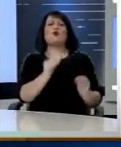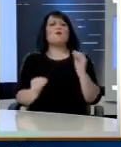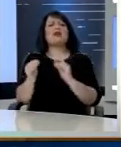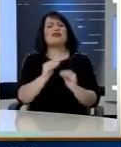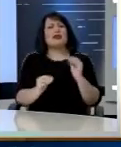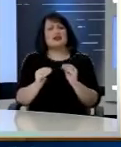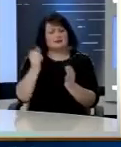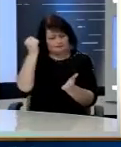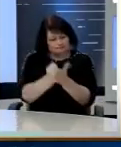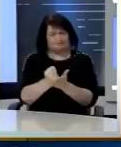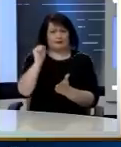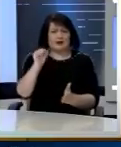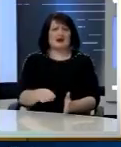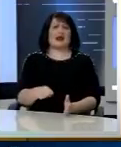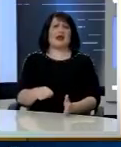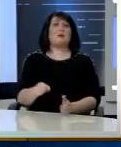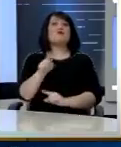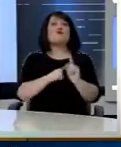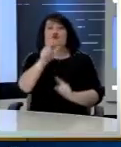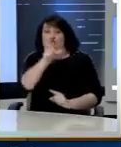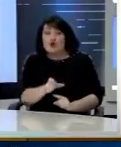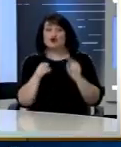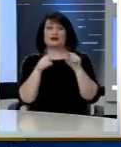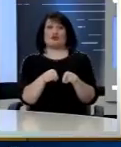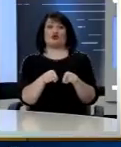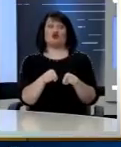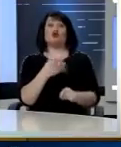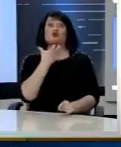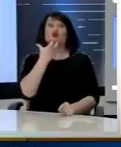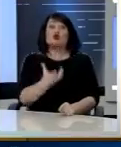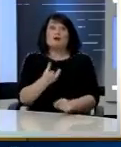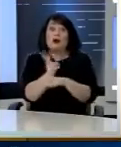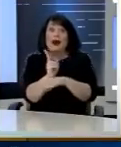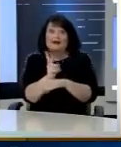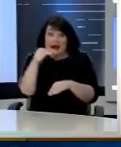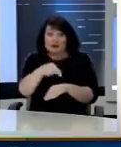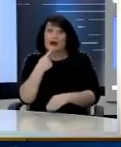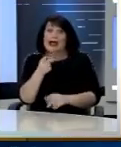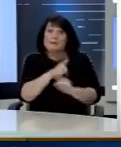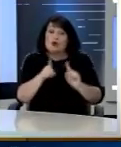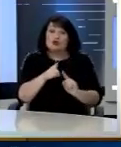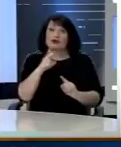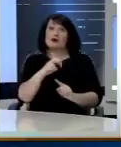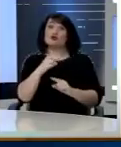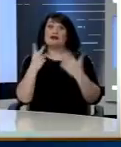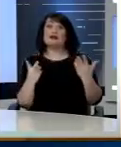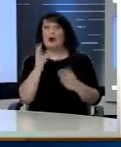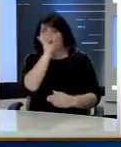που πιστοποιεί τον τελικό χρήστη. Είναι το πιο σοβαρό έγγραφο που υπάρχει. 27